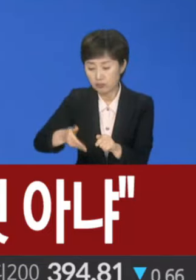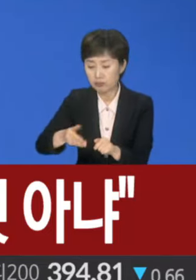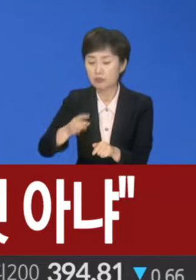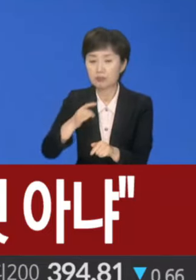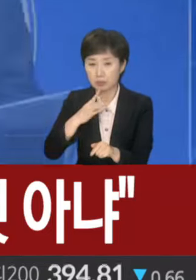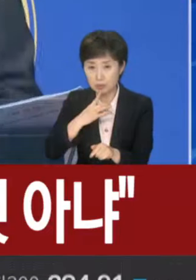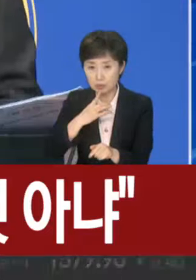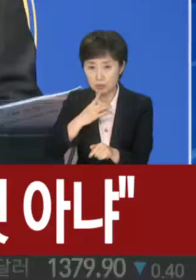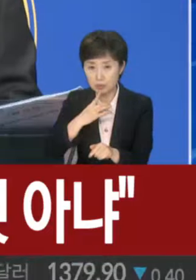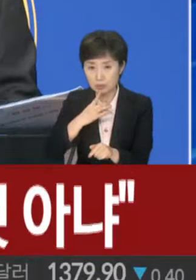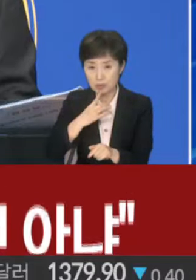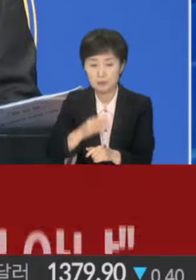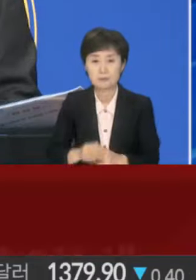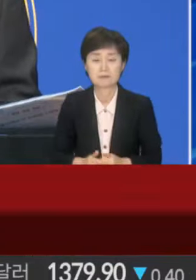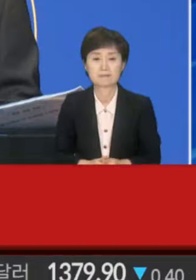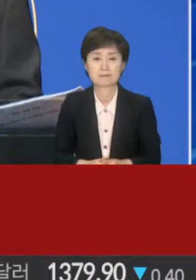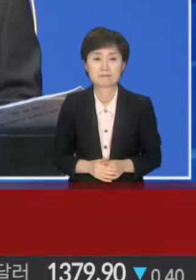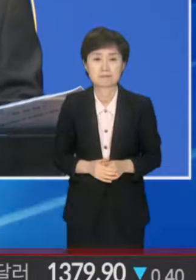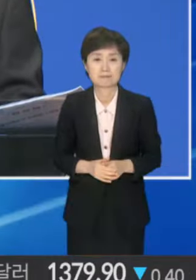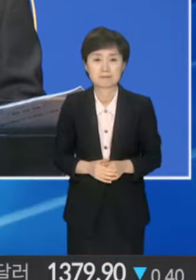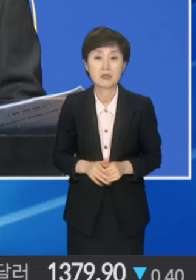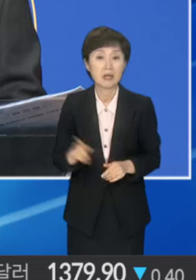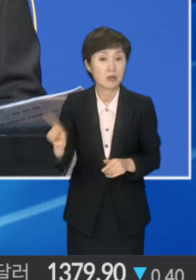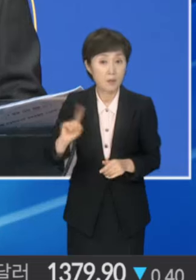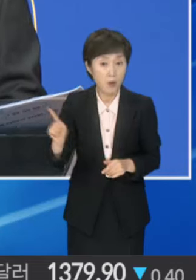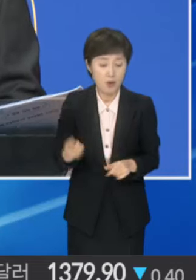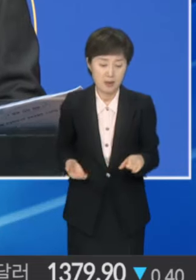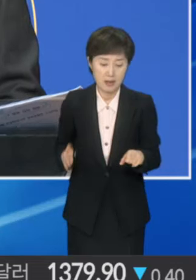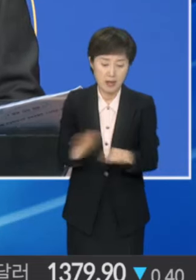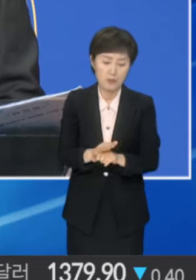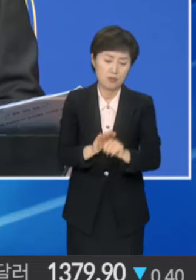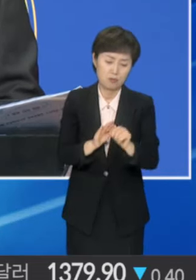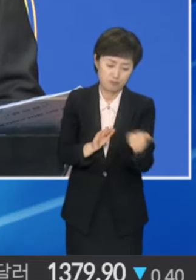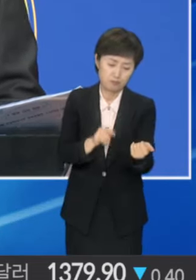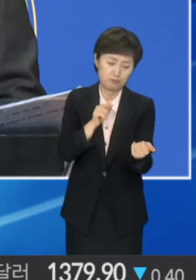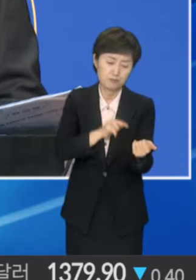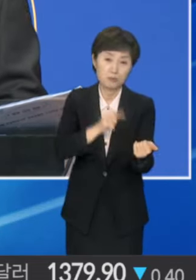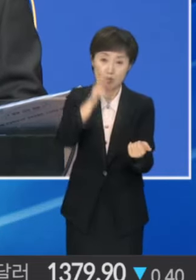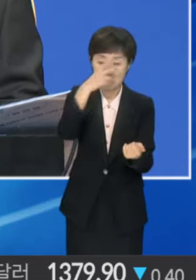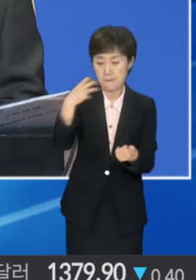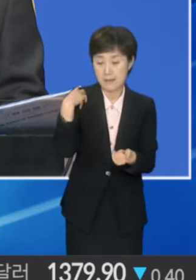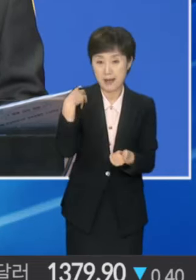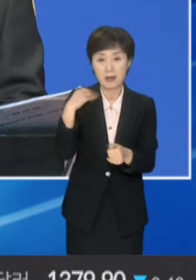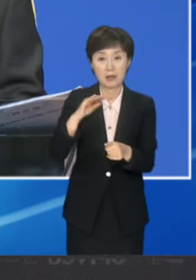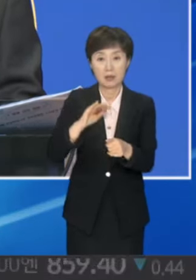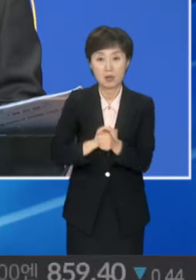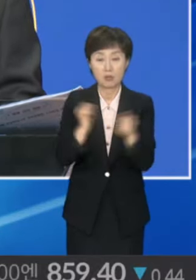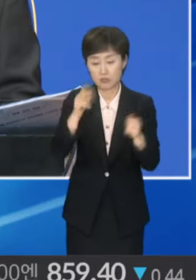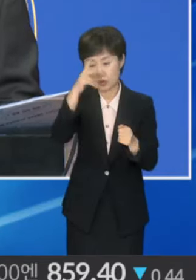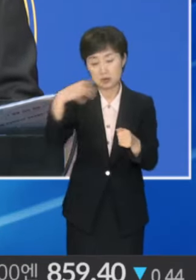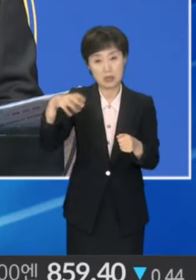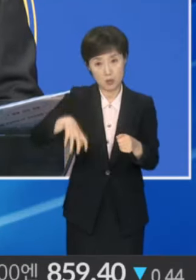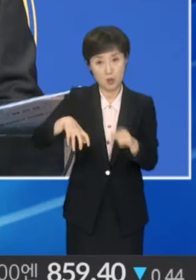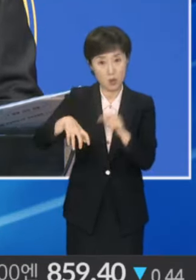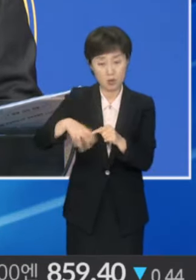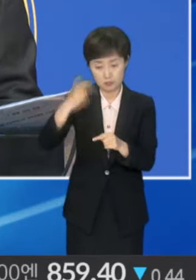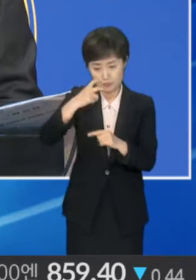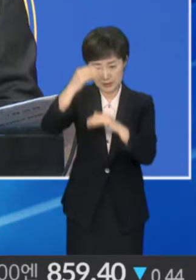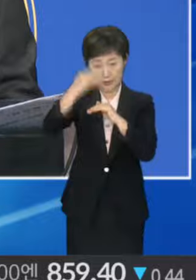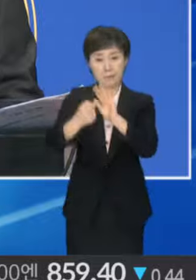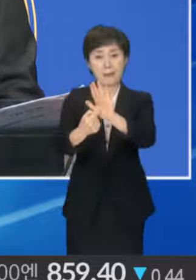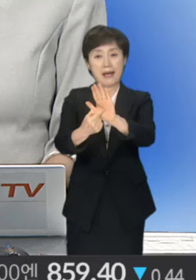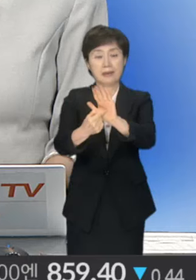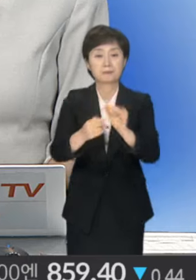사항이었으며 이 언론 스크랩을 카톡으로 받아 지금까지 해병대원 사망 사건을 수사해온 경북경찰청의 수사결과 발표연자 함께